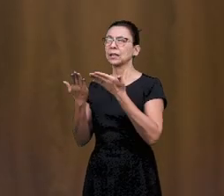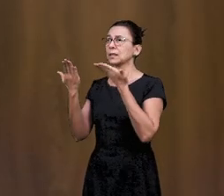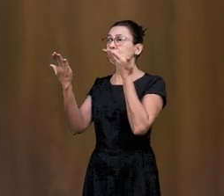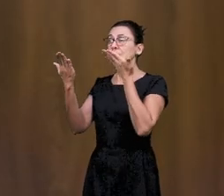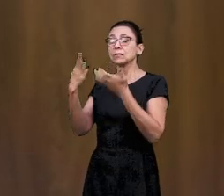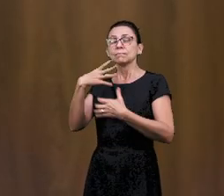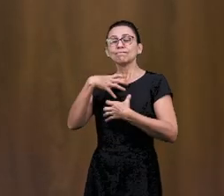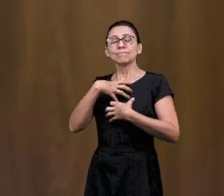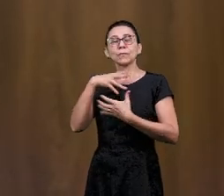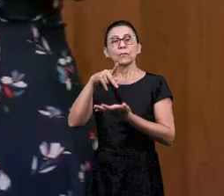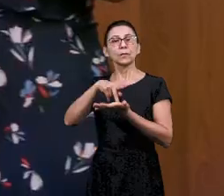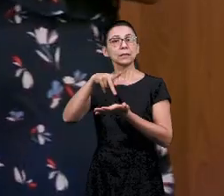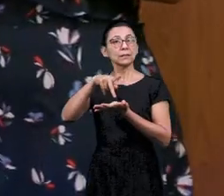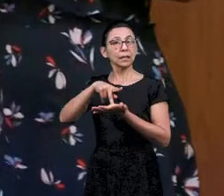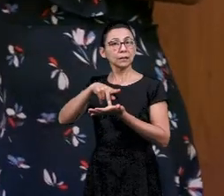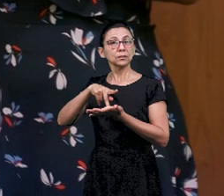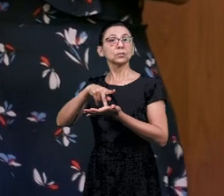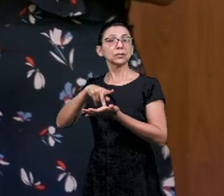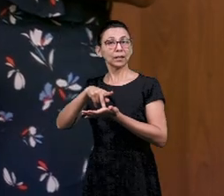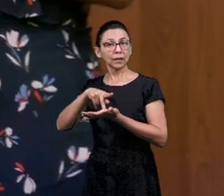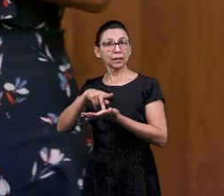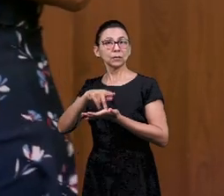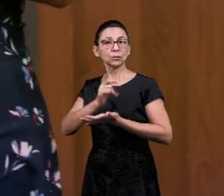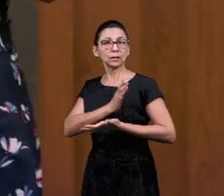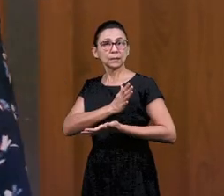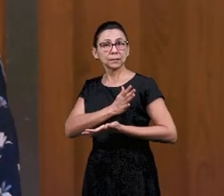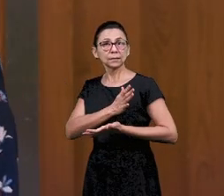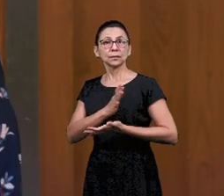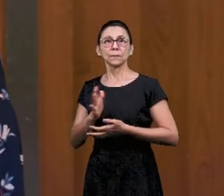Dieu. David, il était vaillant